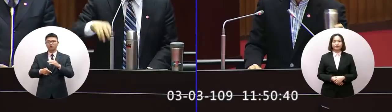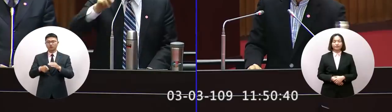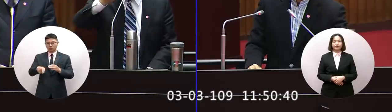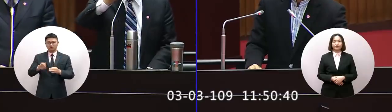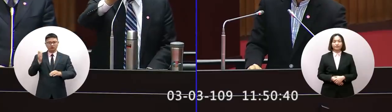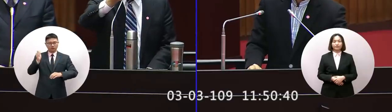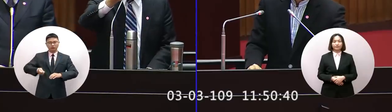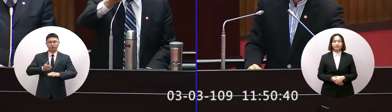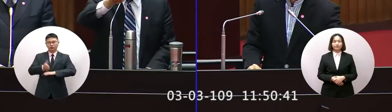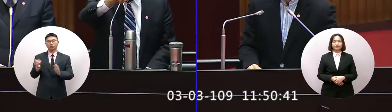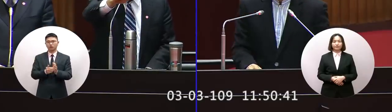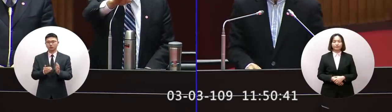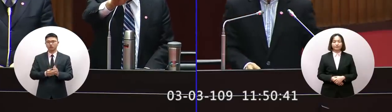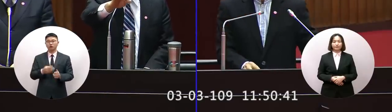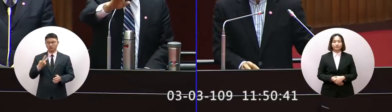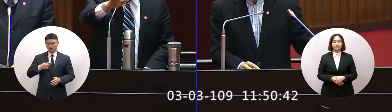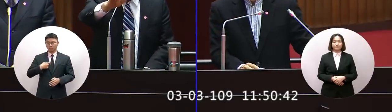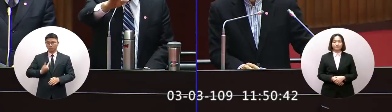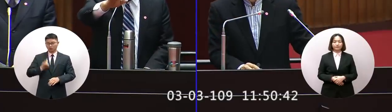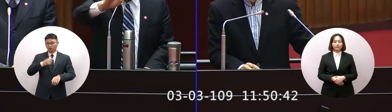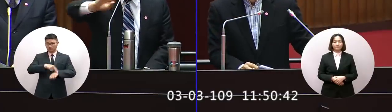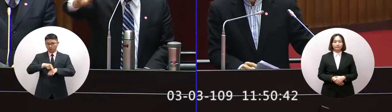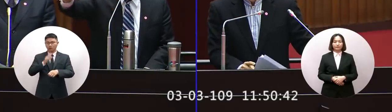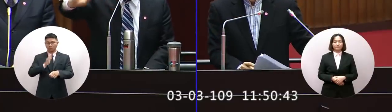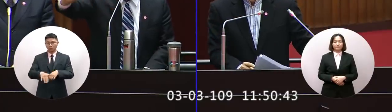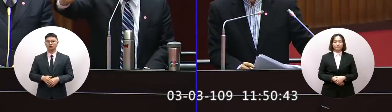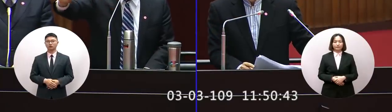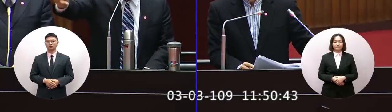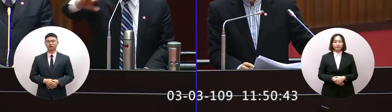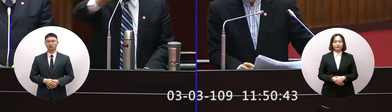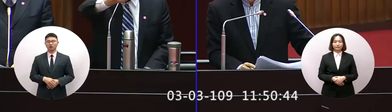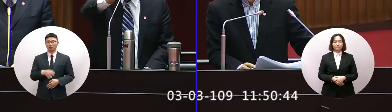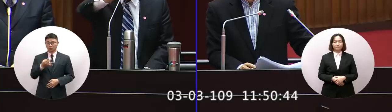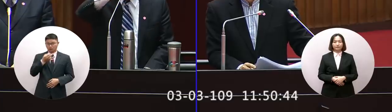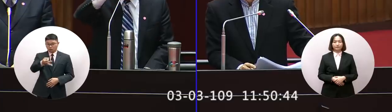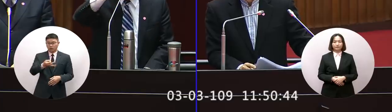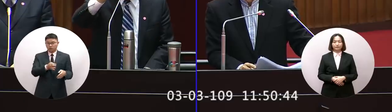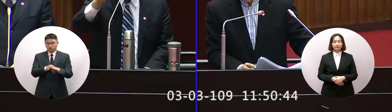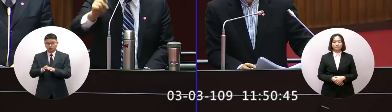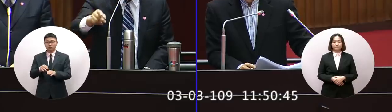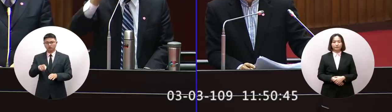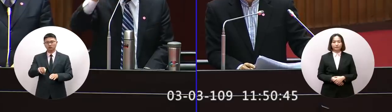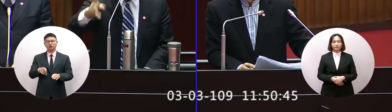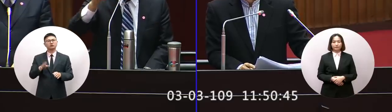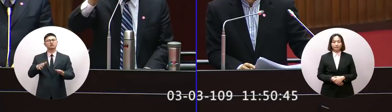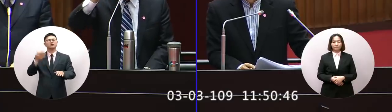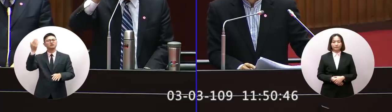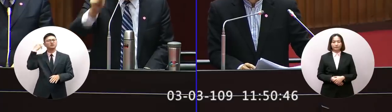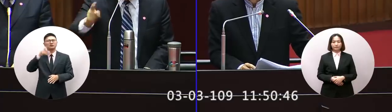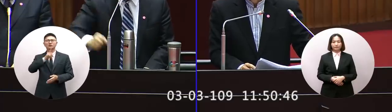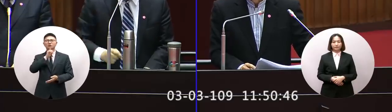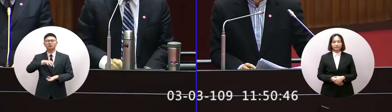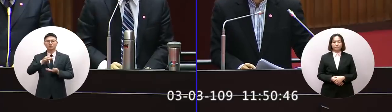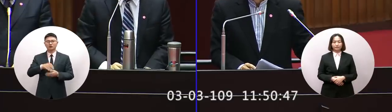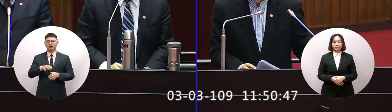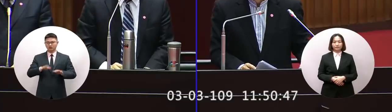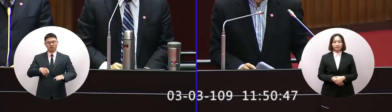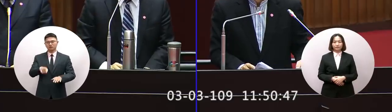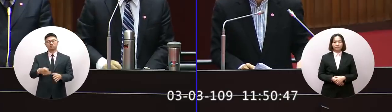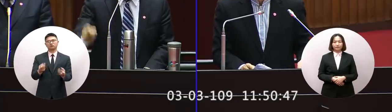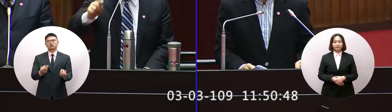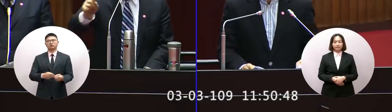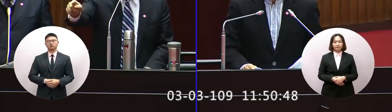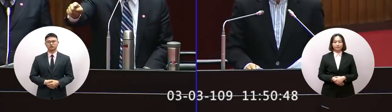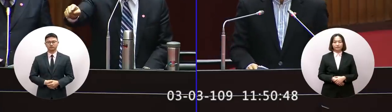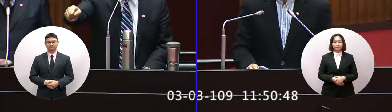快來做只有一個人無星價已經過時了現在不是叫做無星價現在沒有那個無星價啦